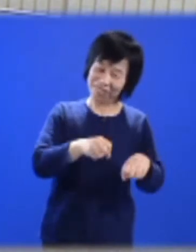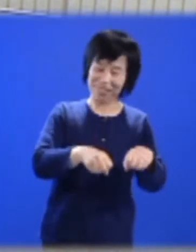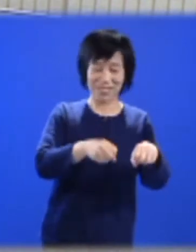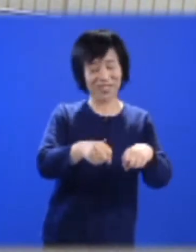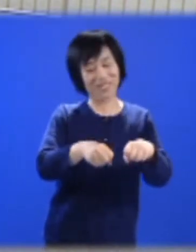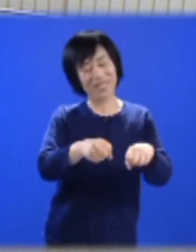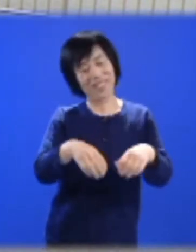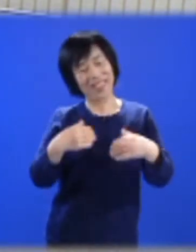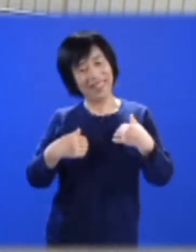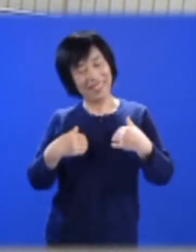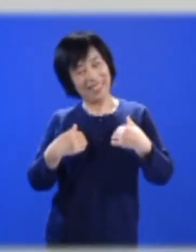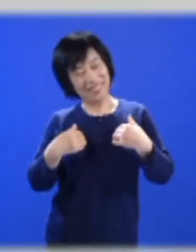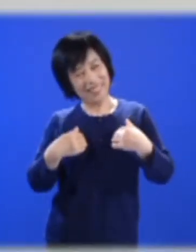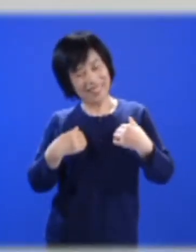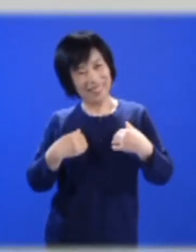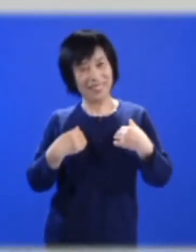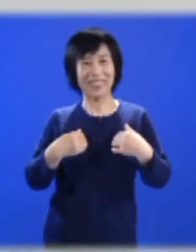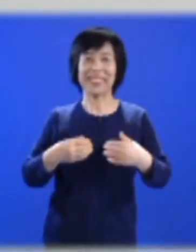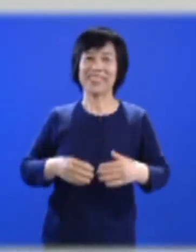ね。